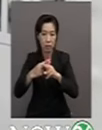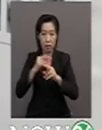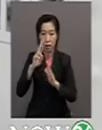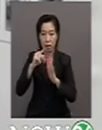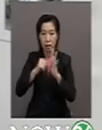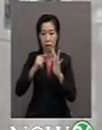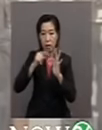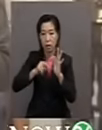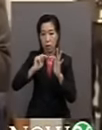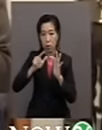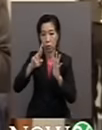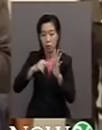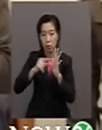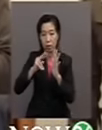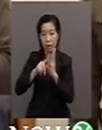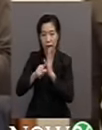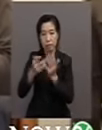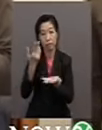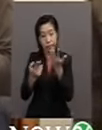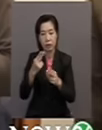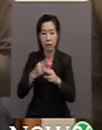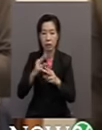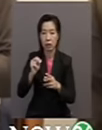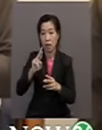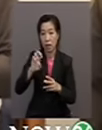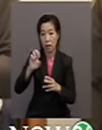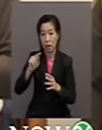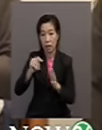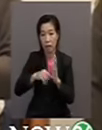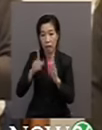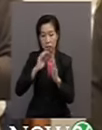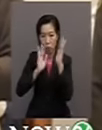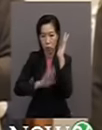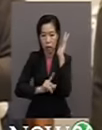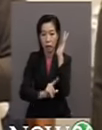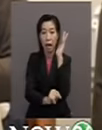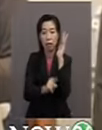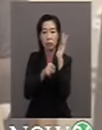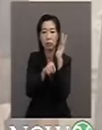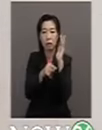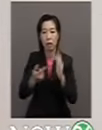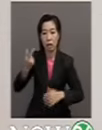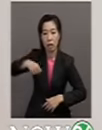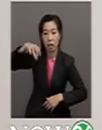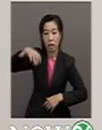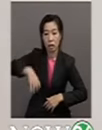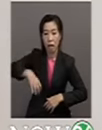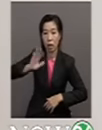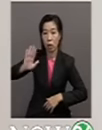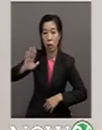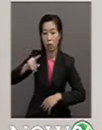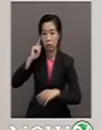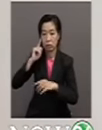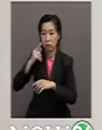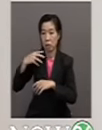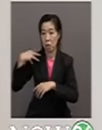น์หรือนรีรัตน์บานชื่นนะครับพื้นเพเป็นคนจังหวัดตรังตามหมายศาลจังหวัดมีนบุรีเพราะว่าผิดกฎ